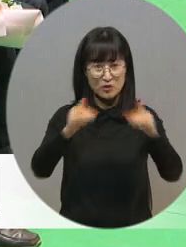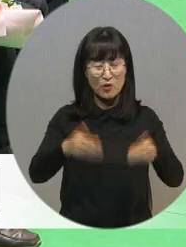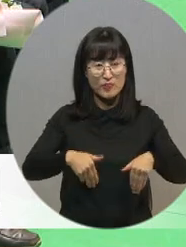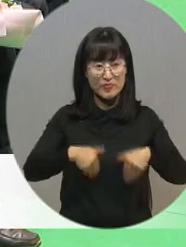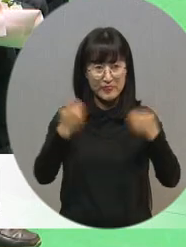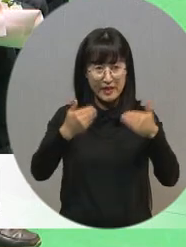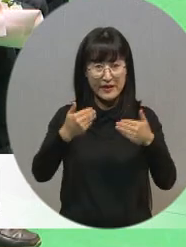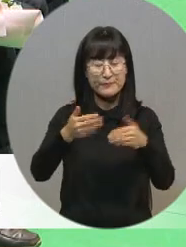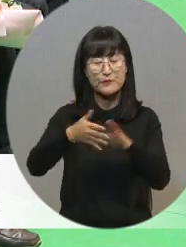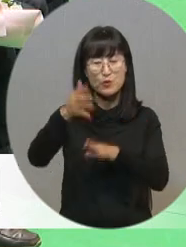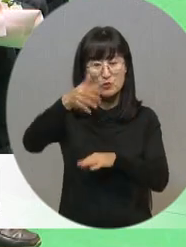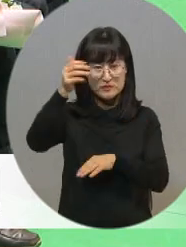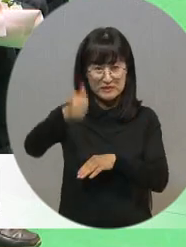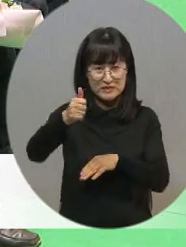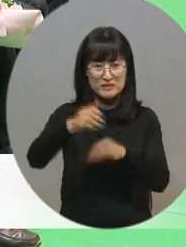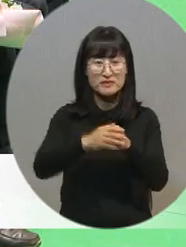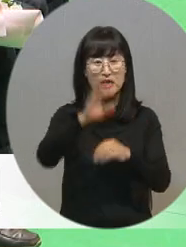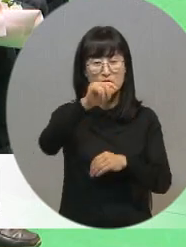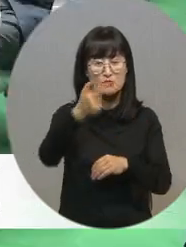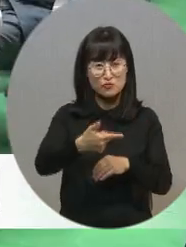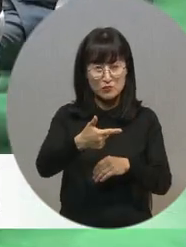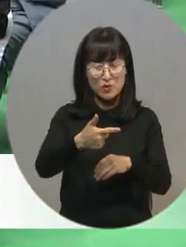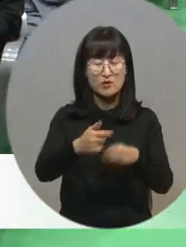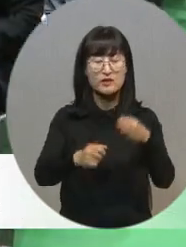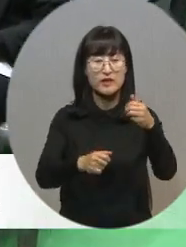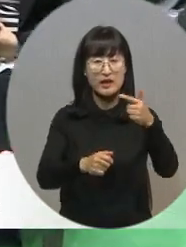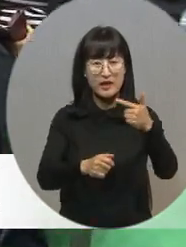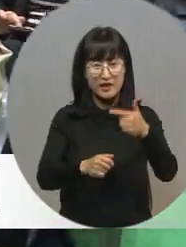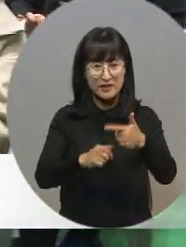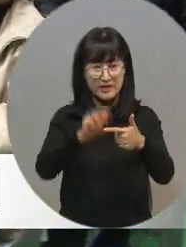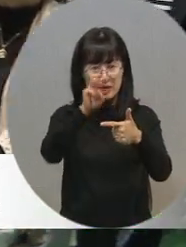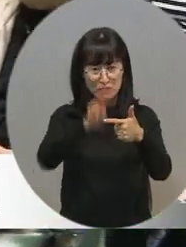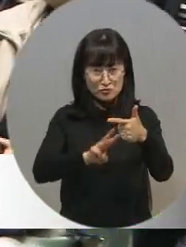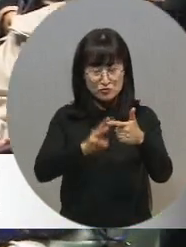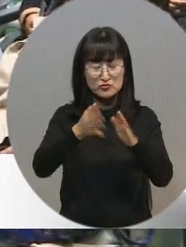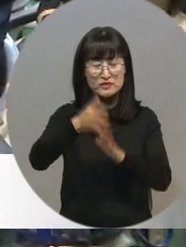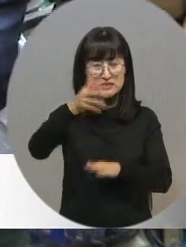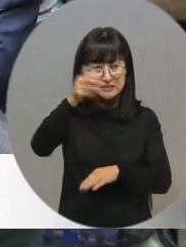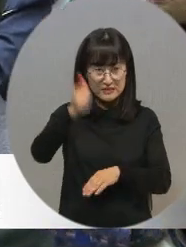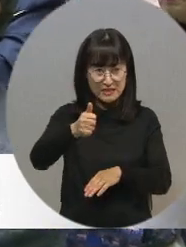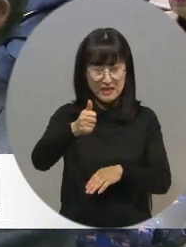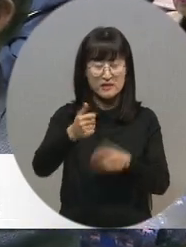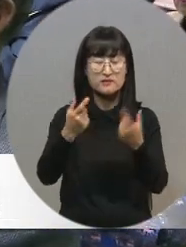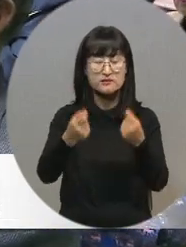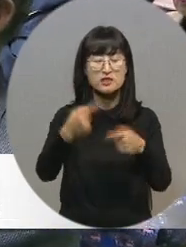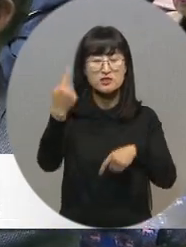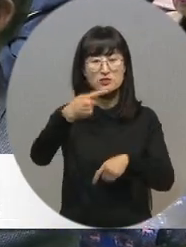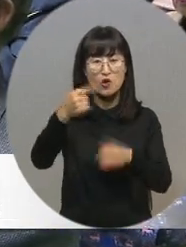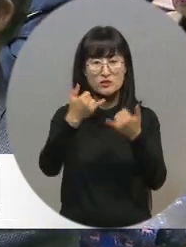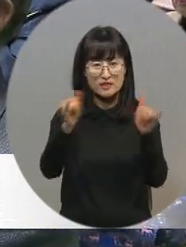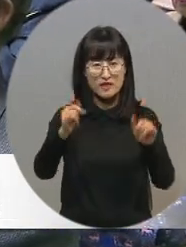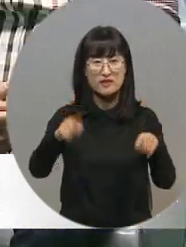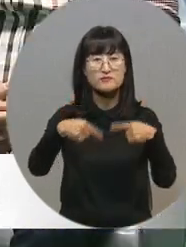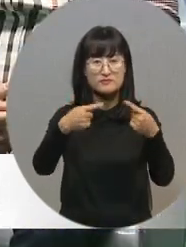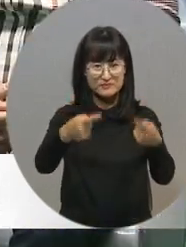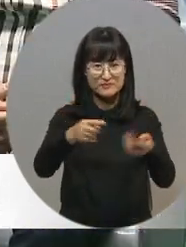전남도의회 의장, 윤병태 나주시장 및 농축임업인 단체 회원 등 천여 명이